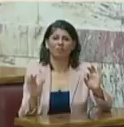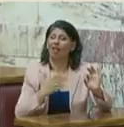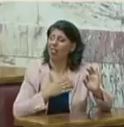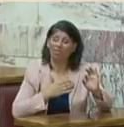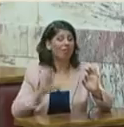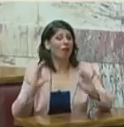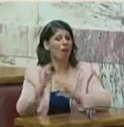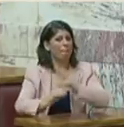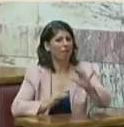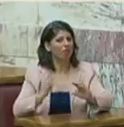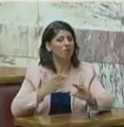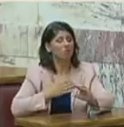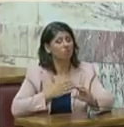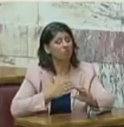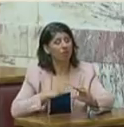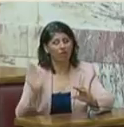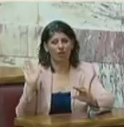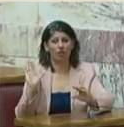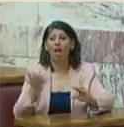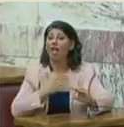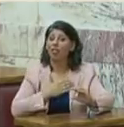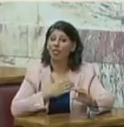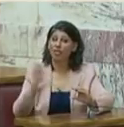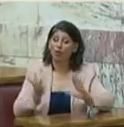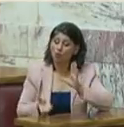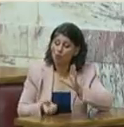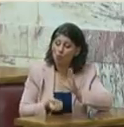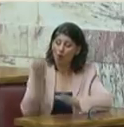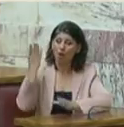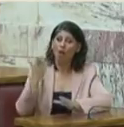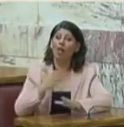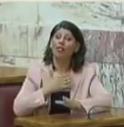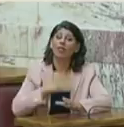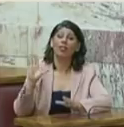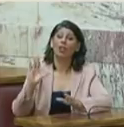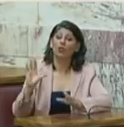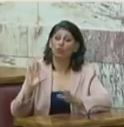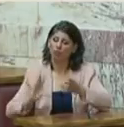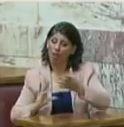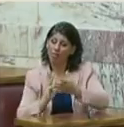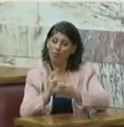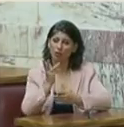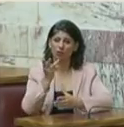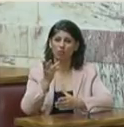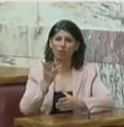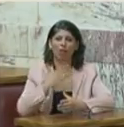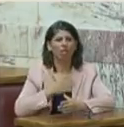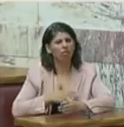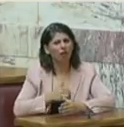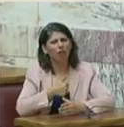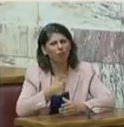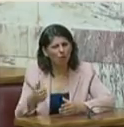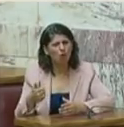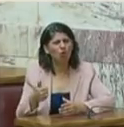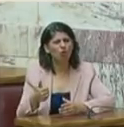επενδύσουν. Δεν θέλουν να καινοτομήσουν. Δεν θέλουν να δημιουργήσουν. Θέλουν απλώς και